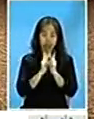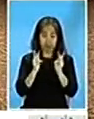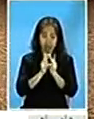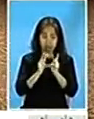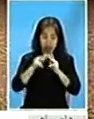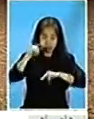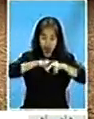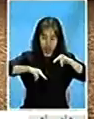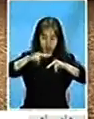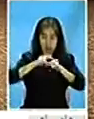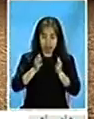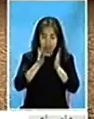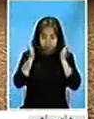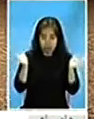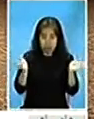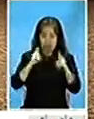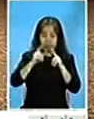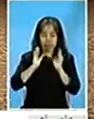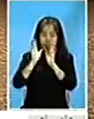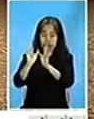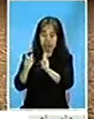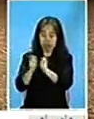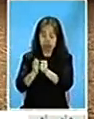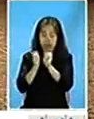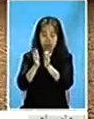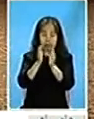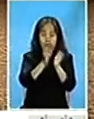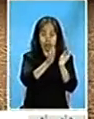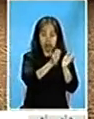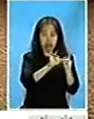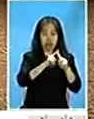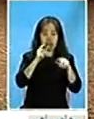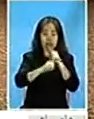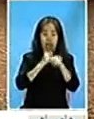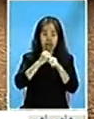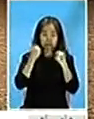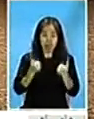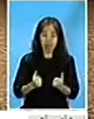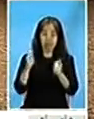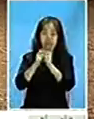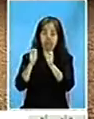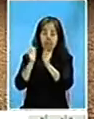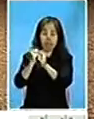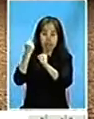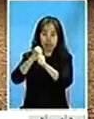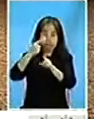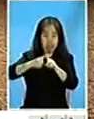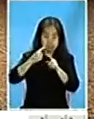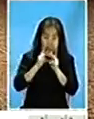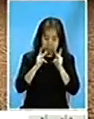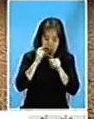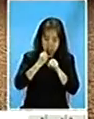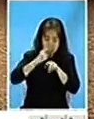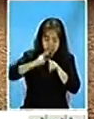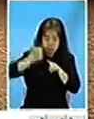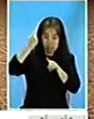ใหญ่แล้วก็รายละเอียดเนี่ยจะมอบหมายอนุกรรมธิการปีนี้หลังจากกรรมธิการทำงานไปแล้วตั้ง1เดือนนะคะจึงมีการตั้งอนุกรรมธิการ